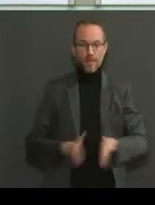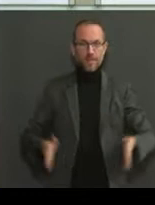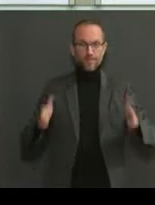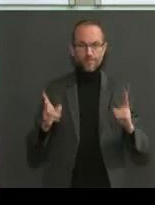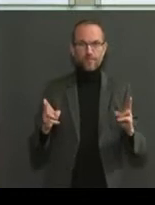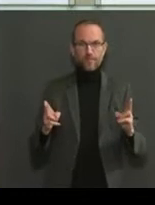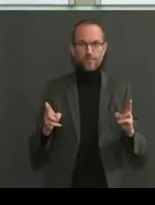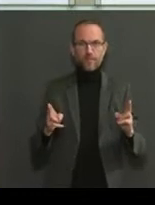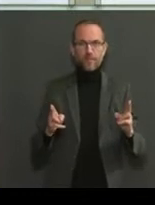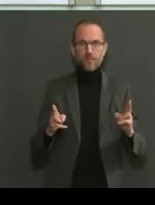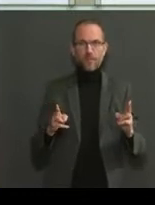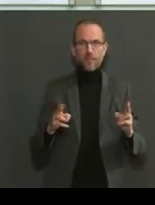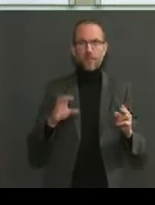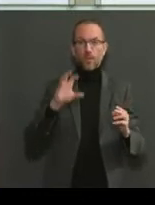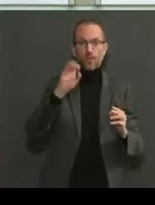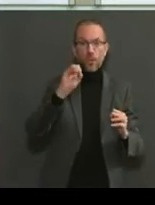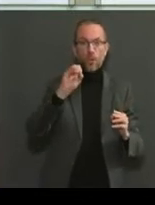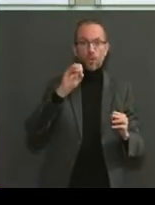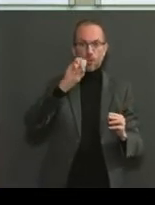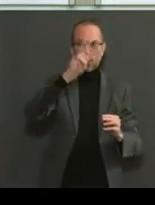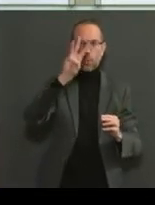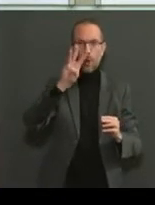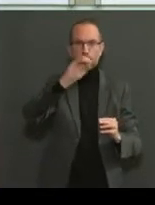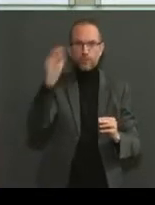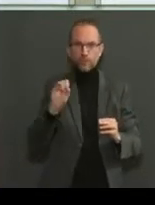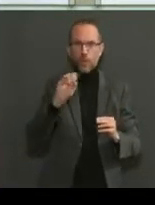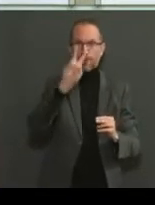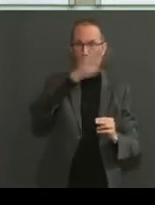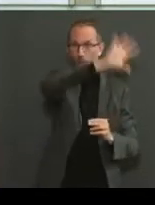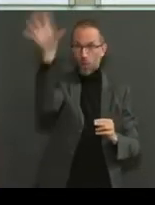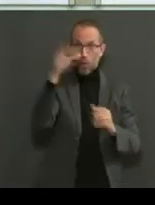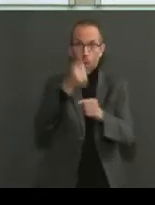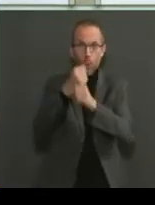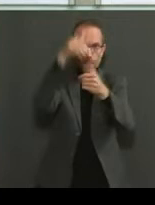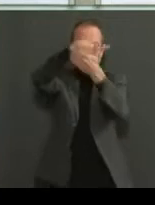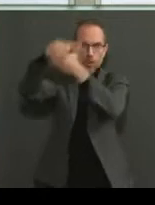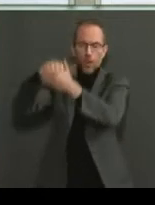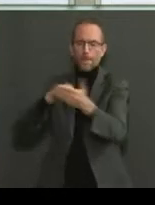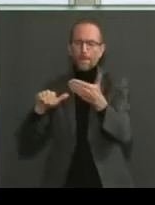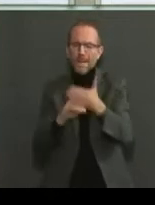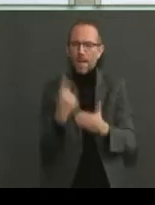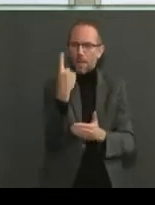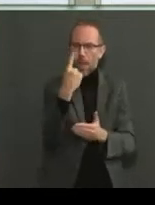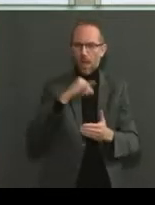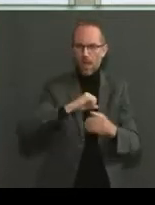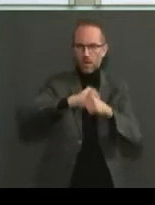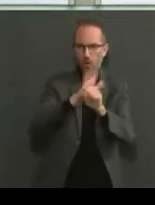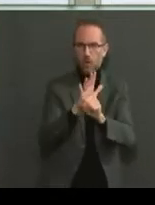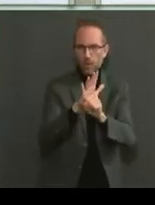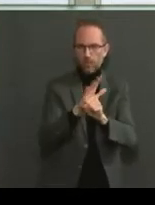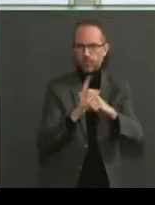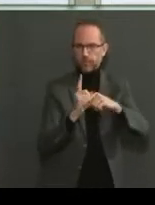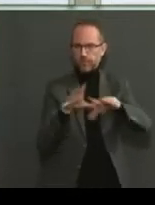33% des maisons de repos flamandes ont rapporté au moins un cas Covid. Ce chiffre était